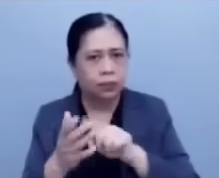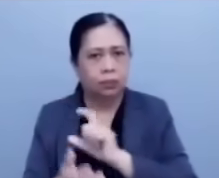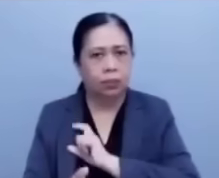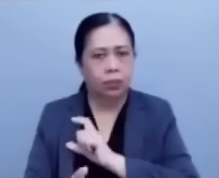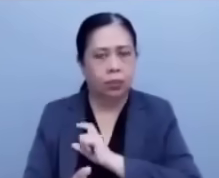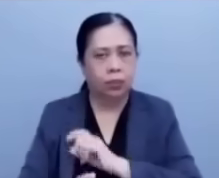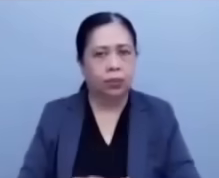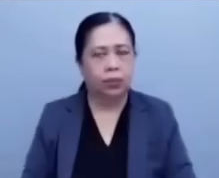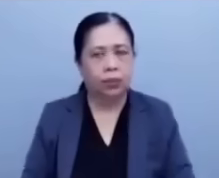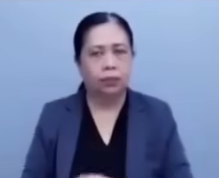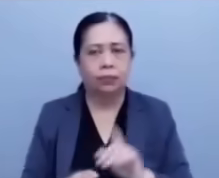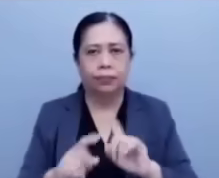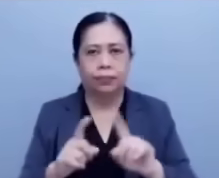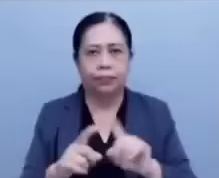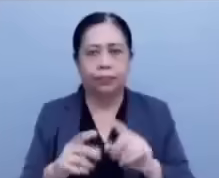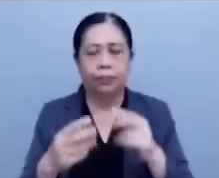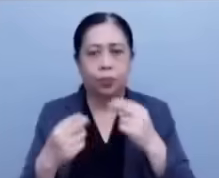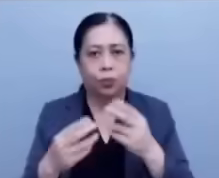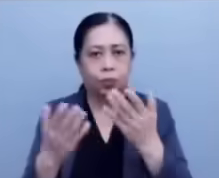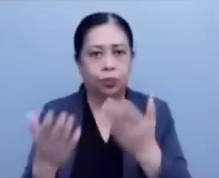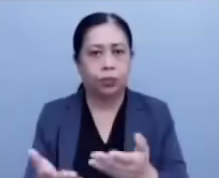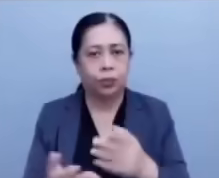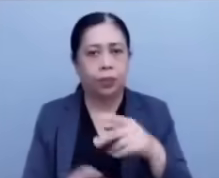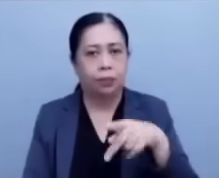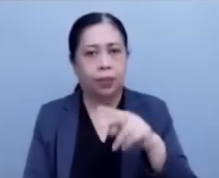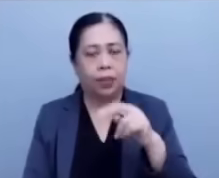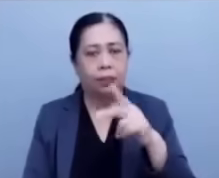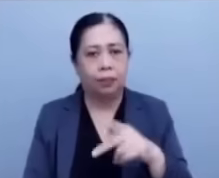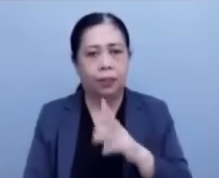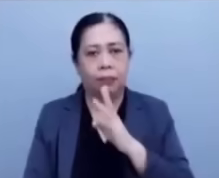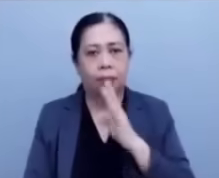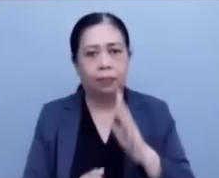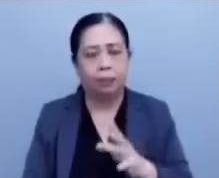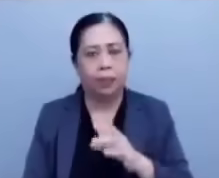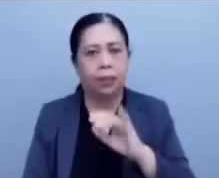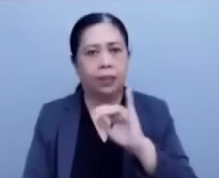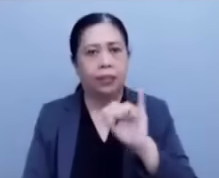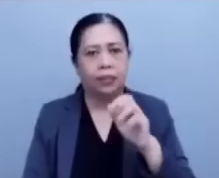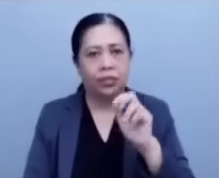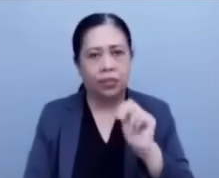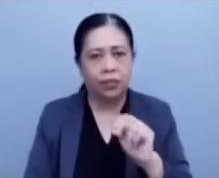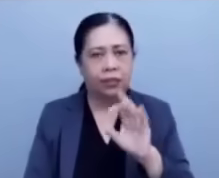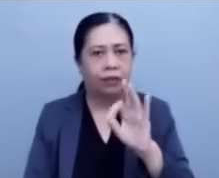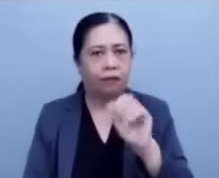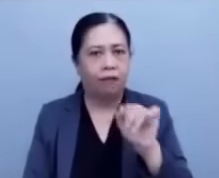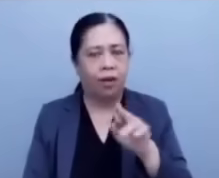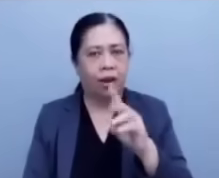ng mga balitang yan, nakasala ngayon si PNP spokesperson Colonel Jean Fajardo. Welcome po sa Balitang Hali.